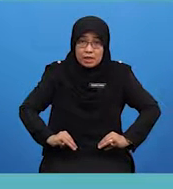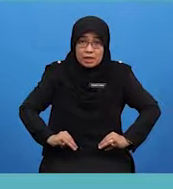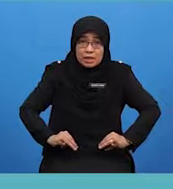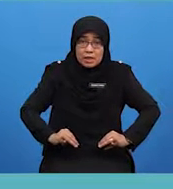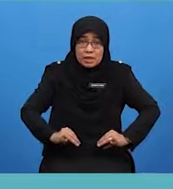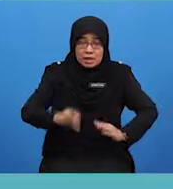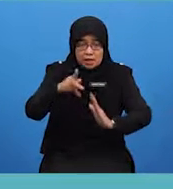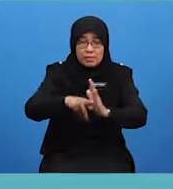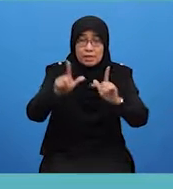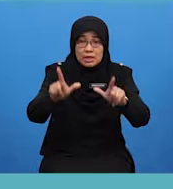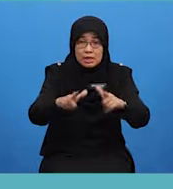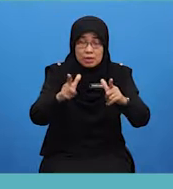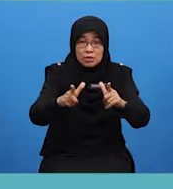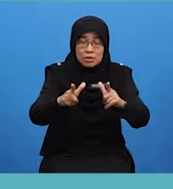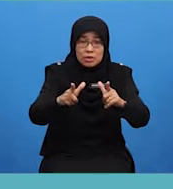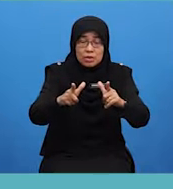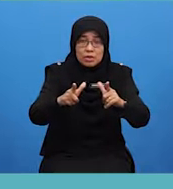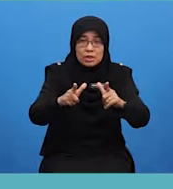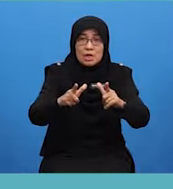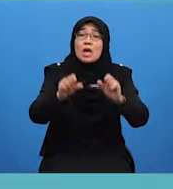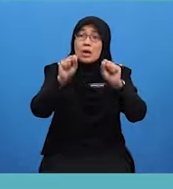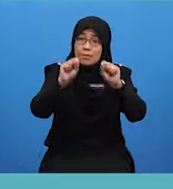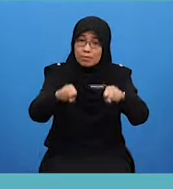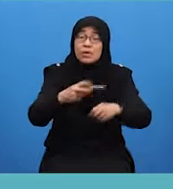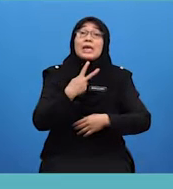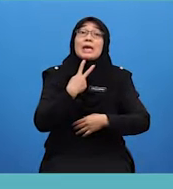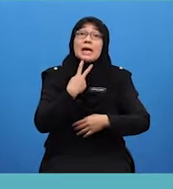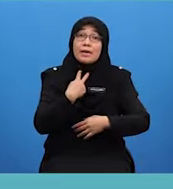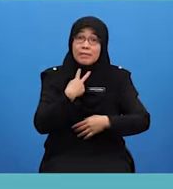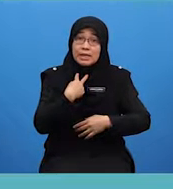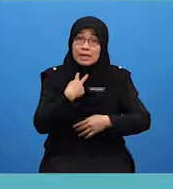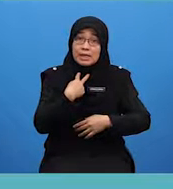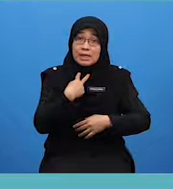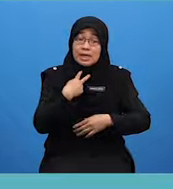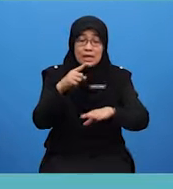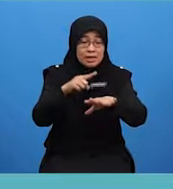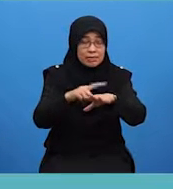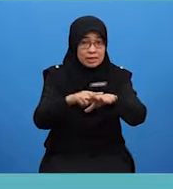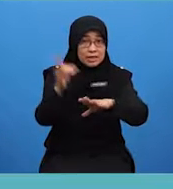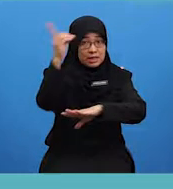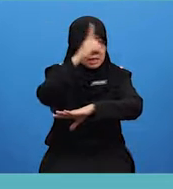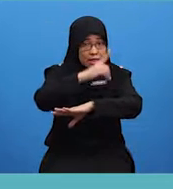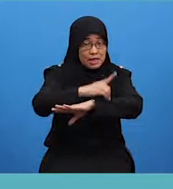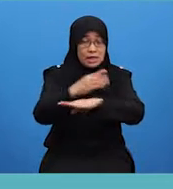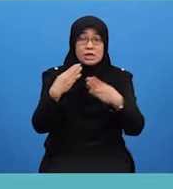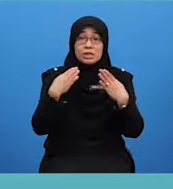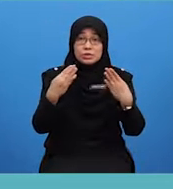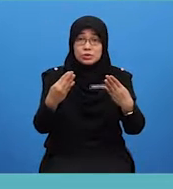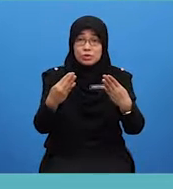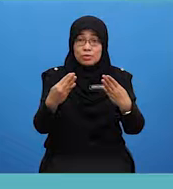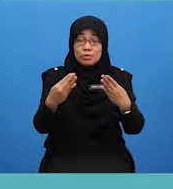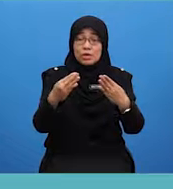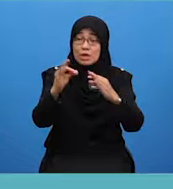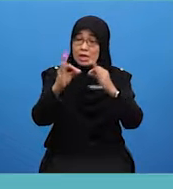ini boleh mengalami kehamilan semasa hari-hari subur ini. Sekiranya terdapat